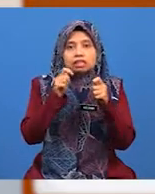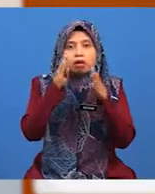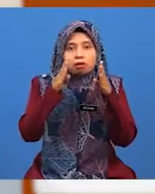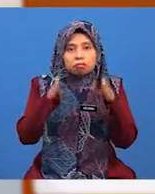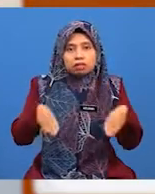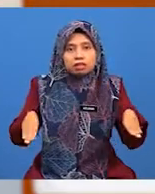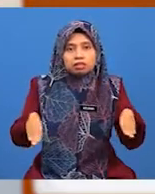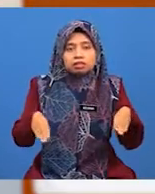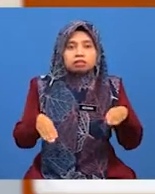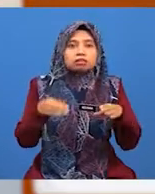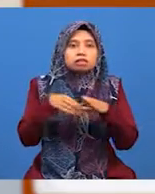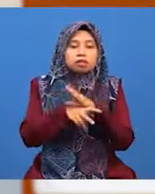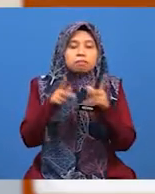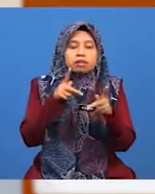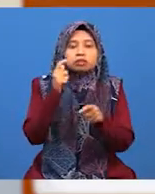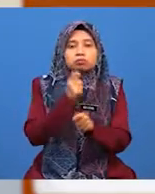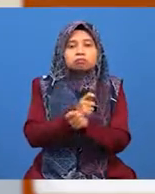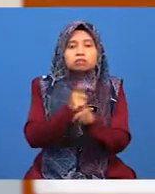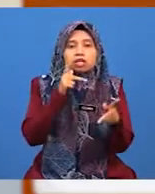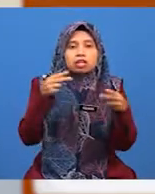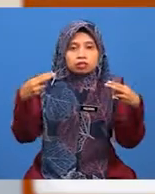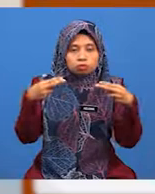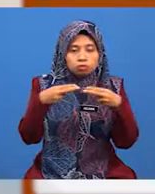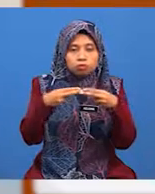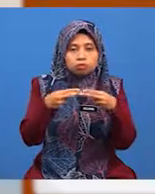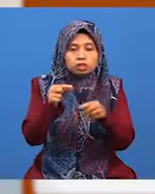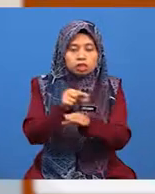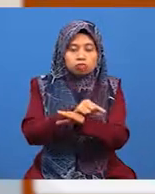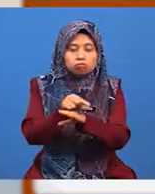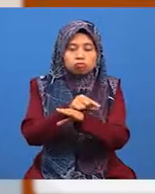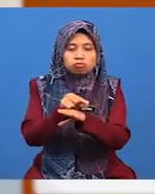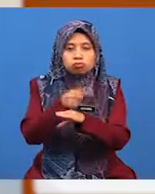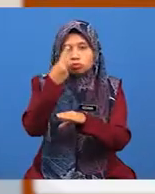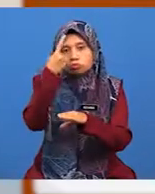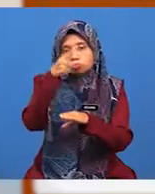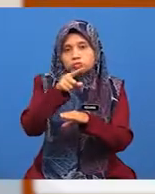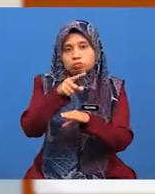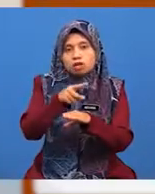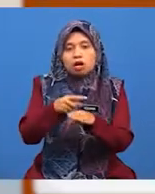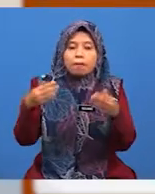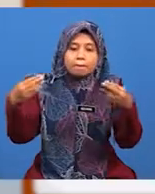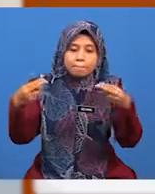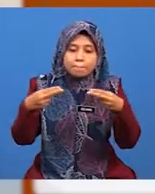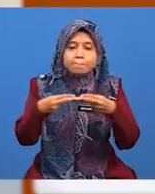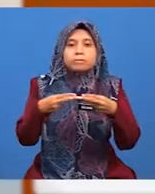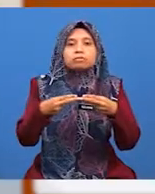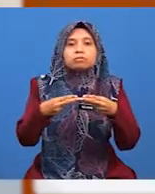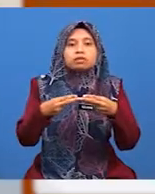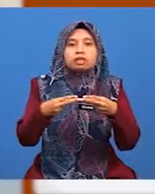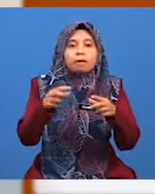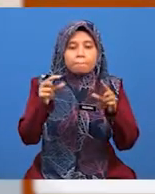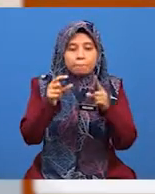tugas. Kata hubung merupakan perkataan yang digunakan untuk menghubungkan perkataan